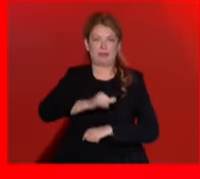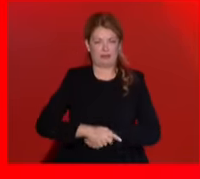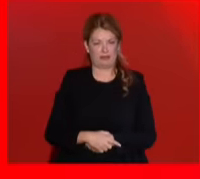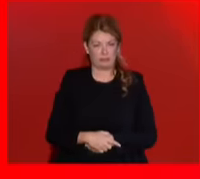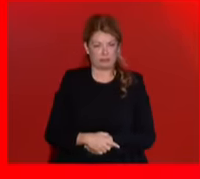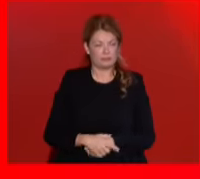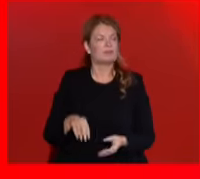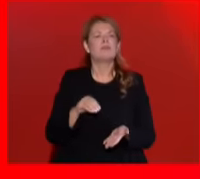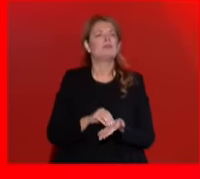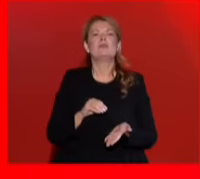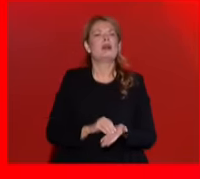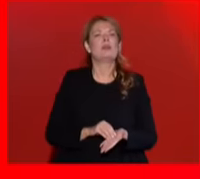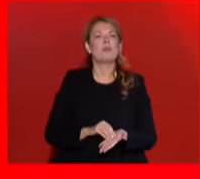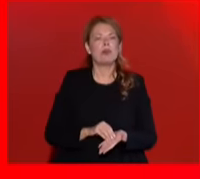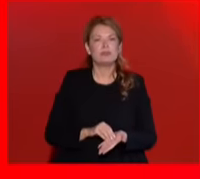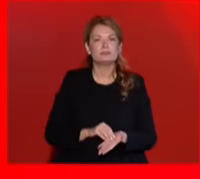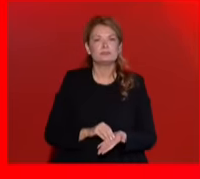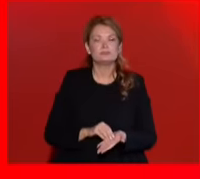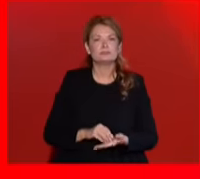Ακόμα